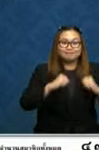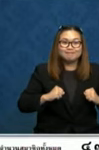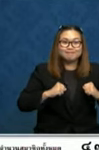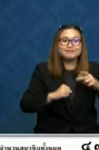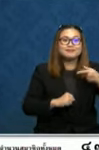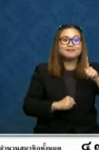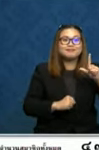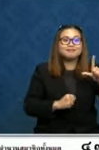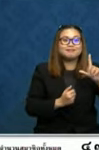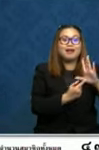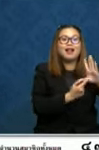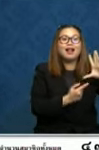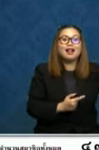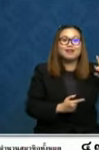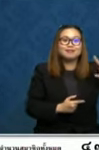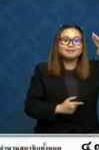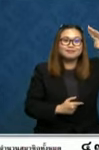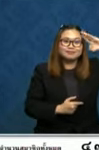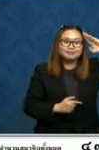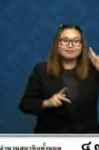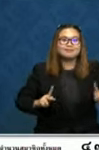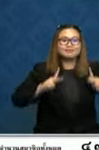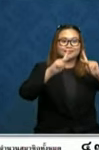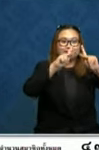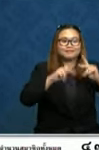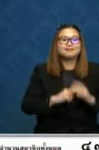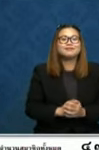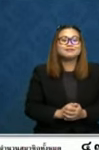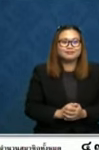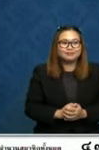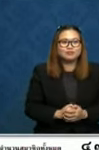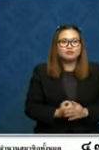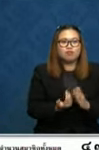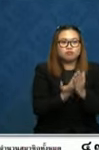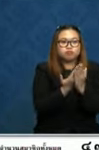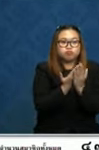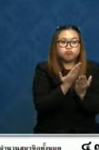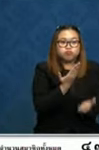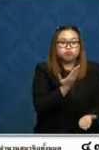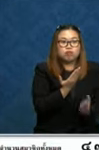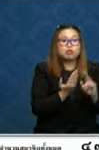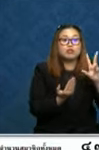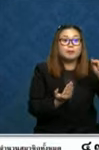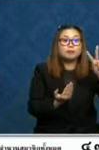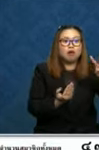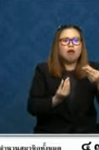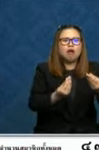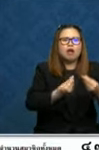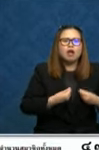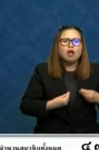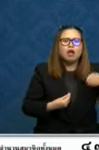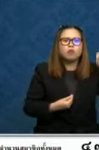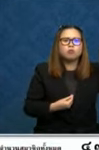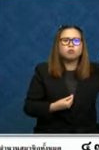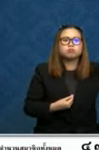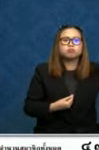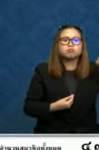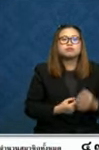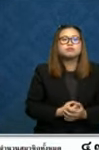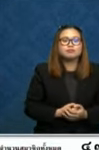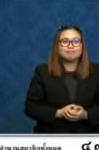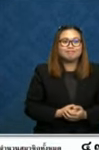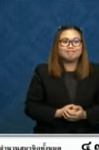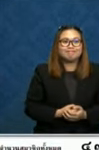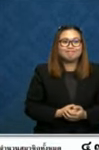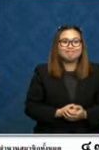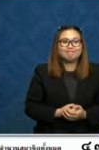ค่ะขอเอกสารไป32ฉบับนะคะส่งกลับมา0นะคะต่อไปเลยค่ะก